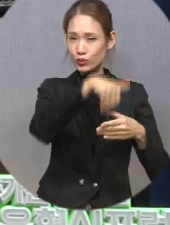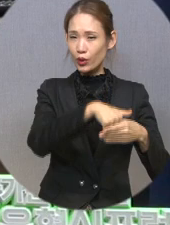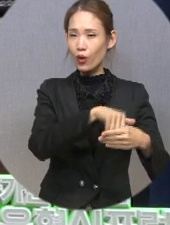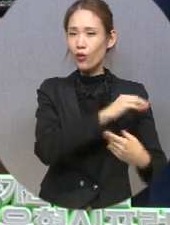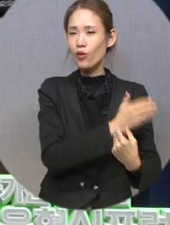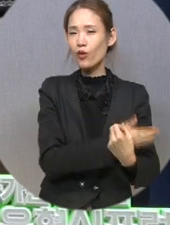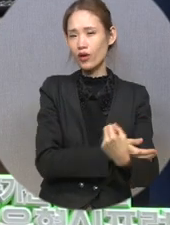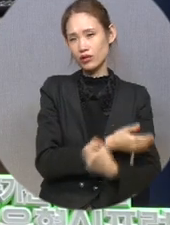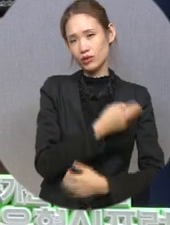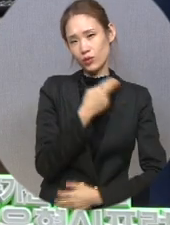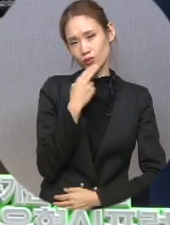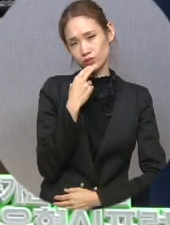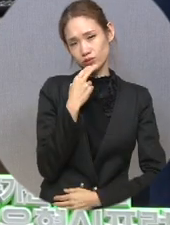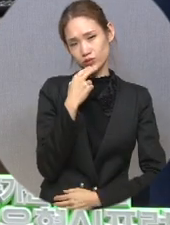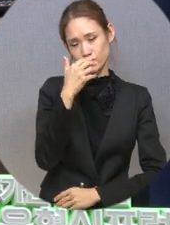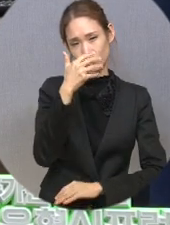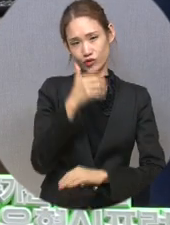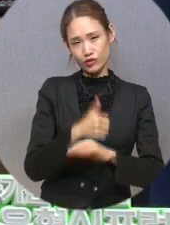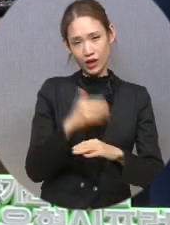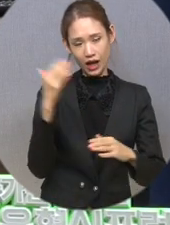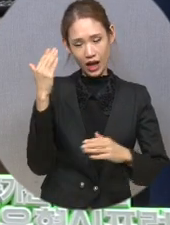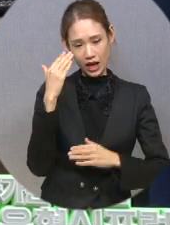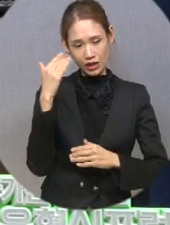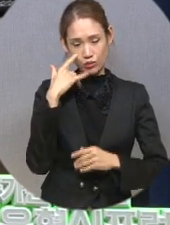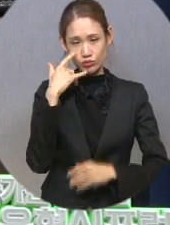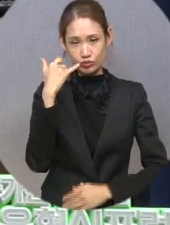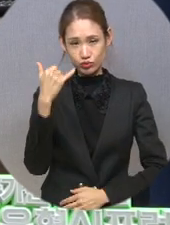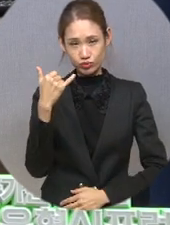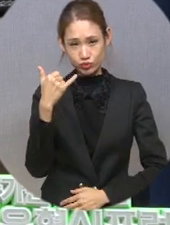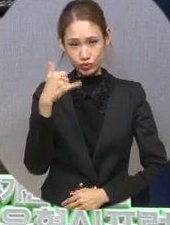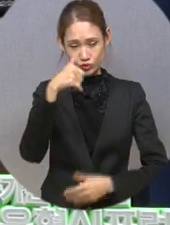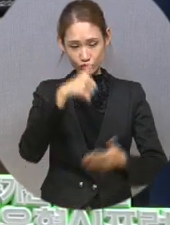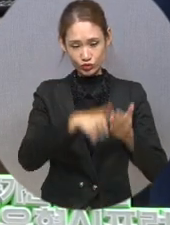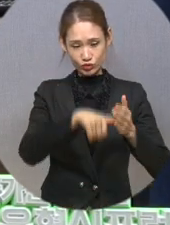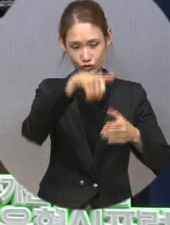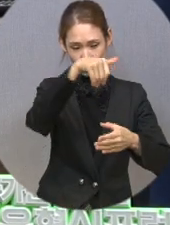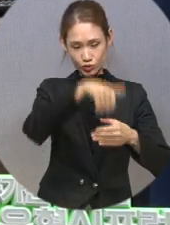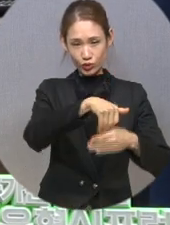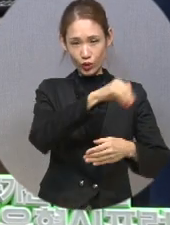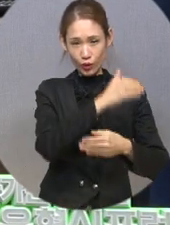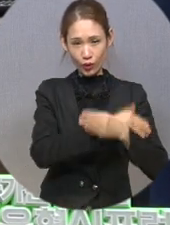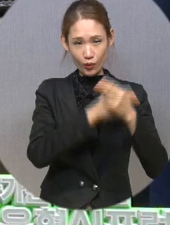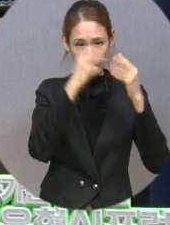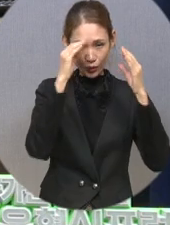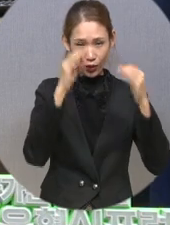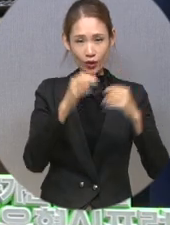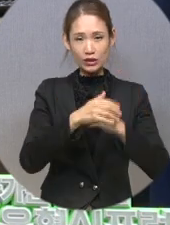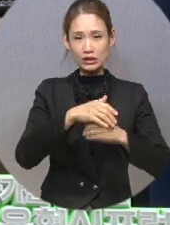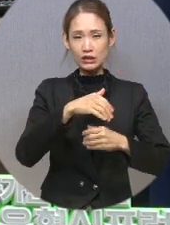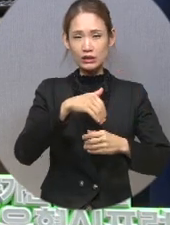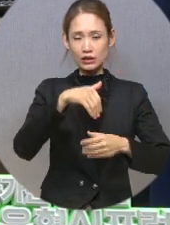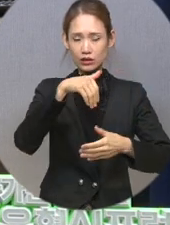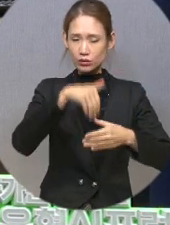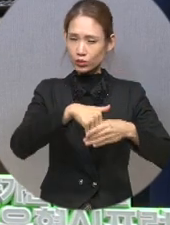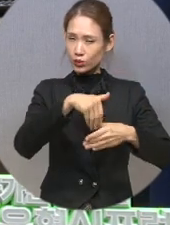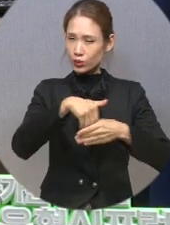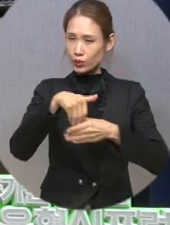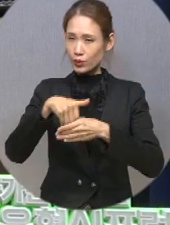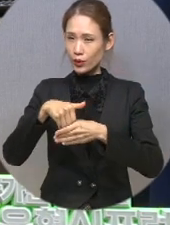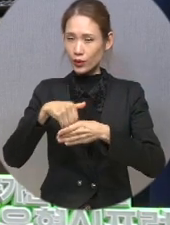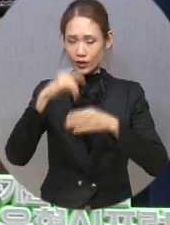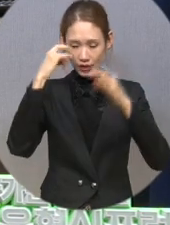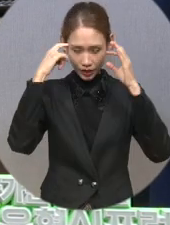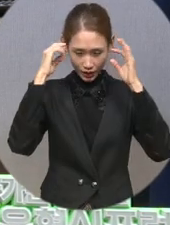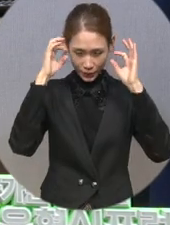보기보다는 학생들의 부모, 일반 시민들의 투표권을 의식해서, 소위 그 표를 의식해서, 그쪽으로